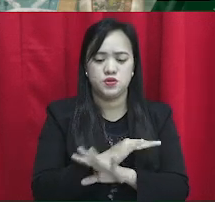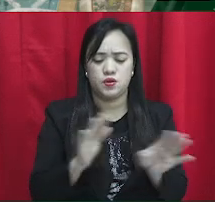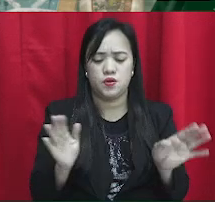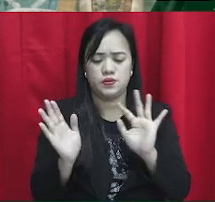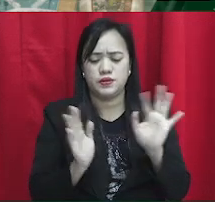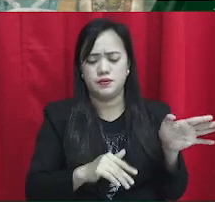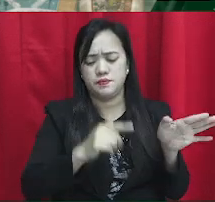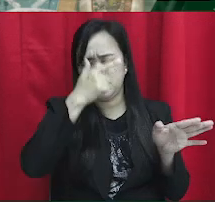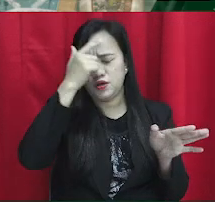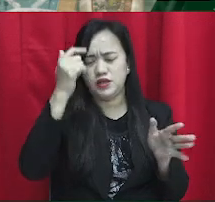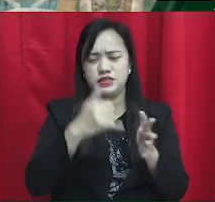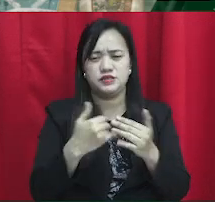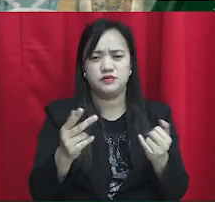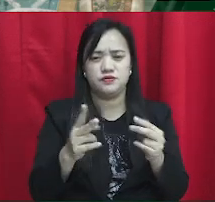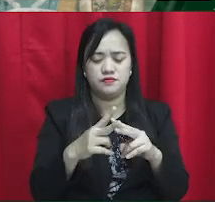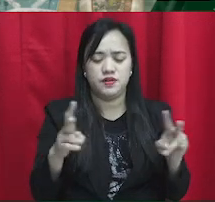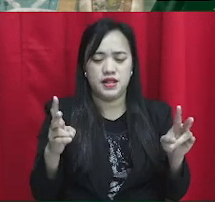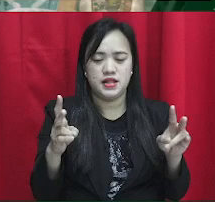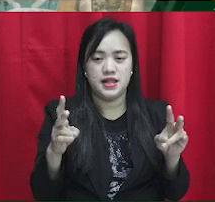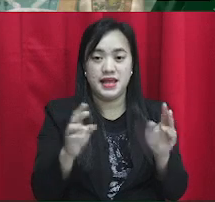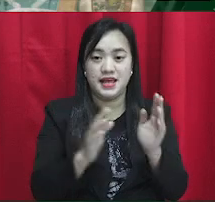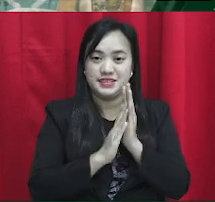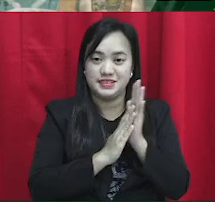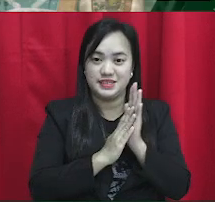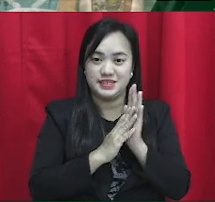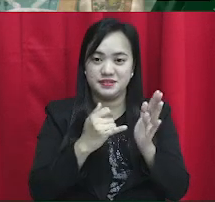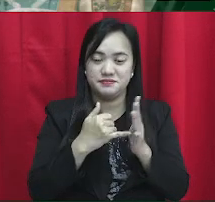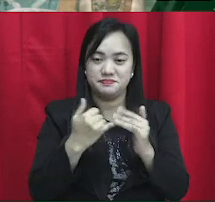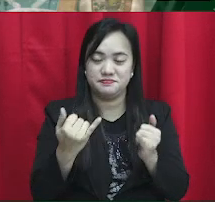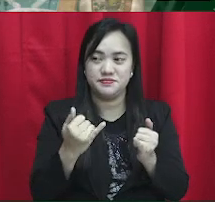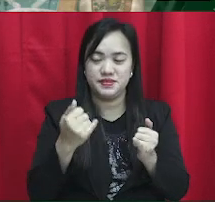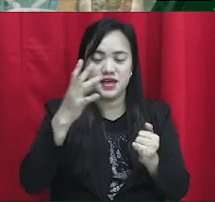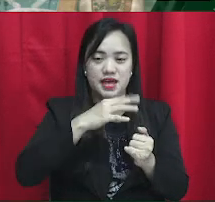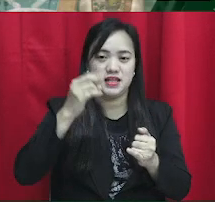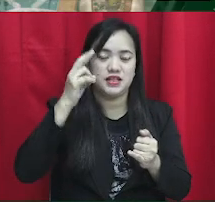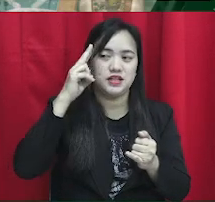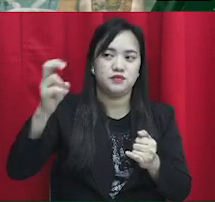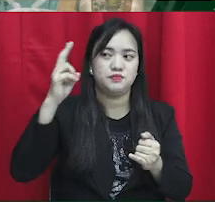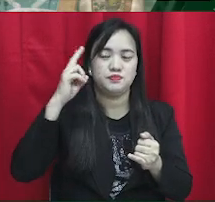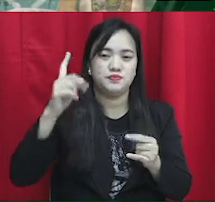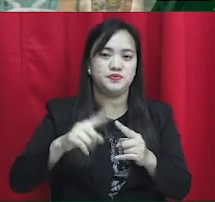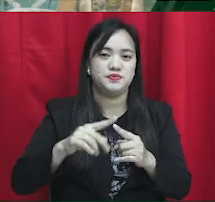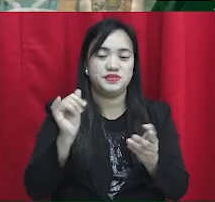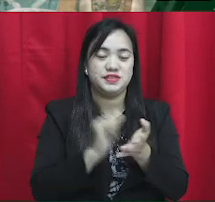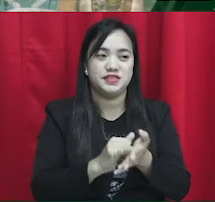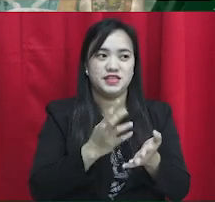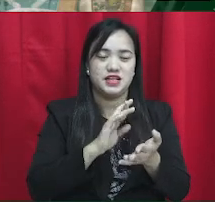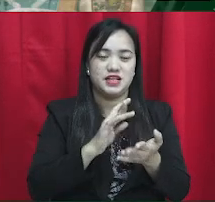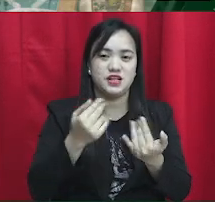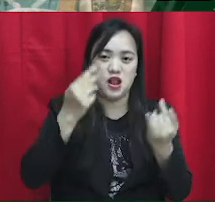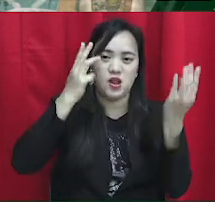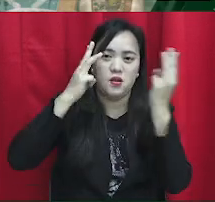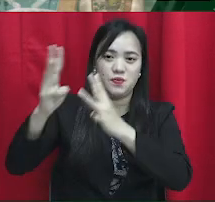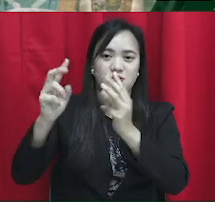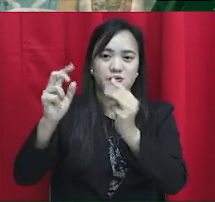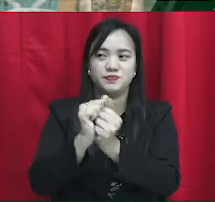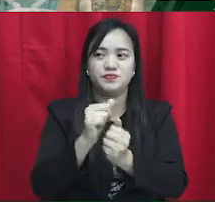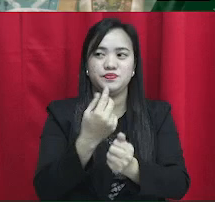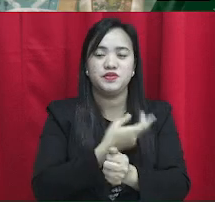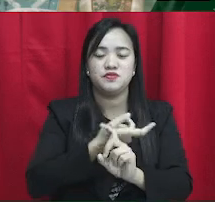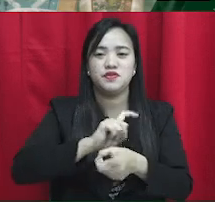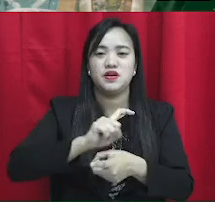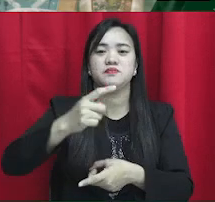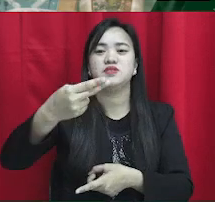dyan dahil very exciting ang ating topic ngayong tanghali. At hello sa aking gwapong asawa na nanonood mula sa